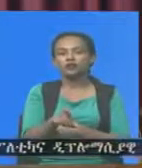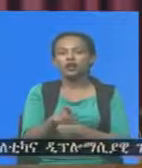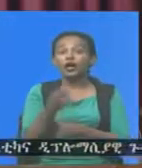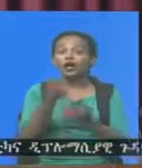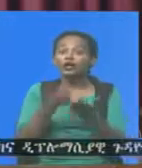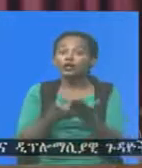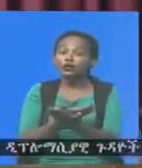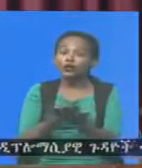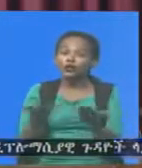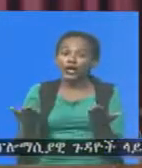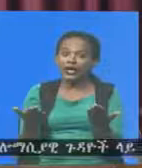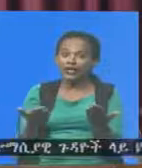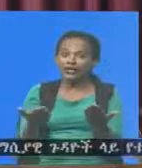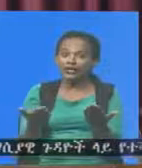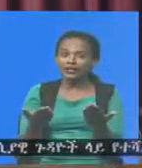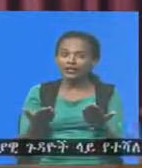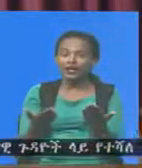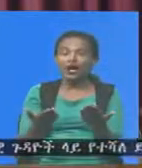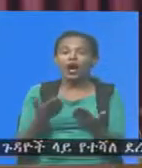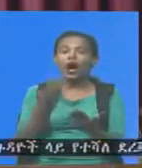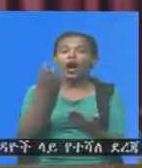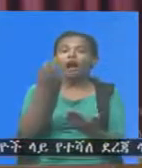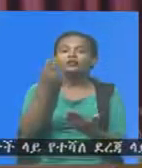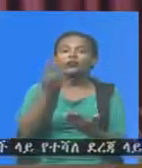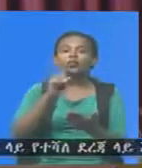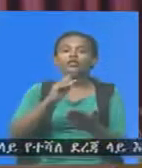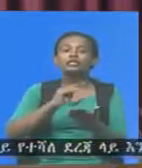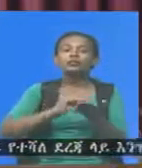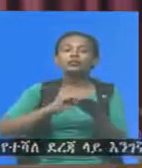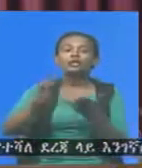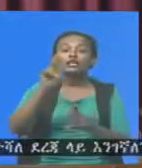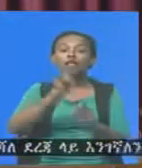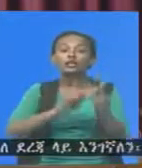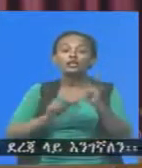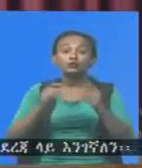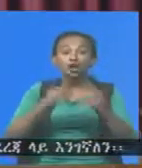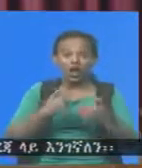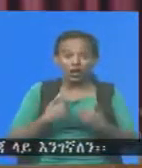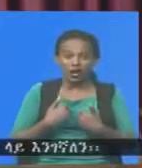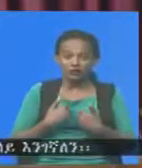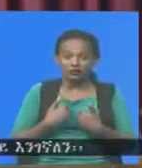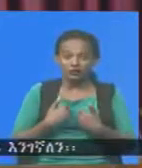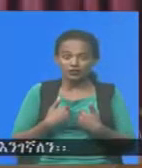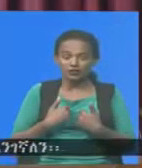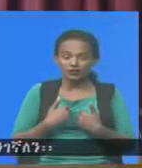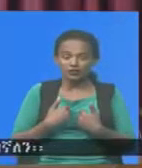ይህንን ጉዳይ 12 ሚሊዮን ህዝብ ካላት